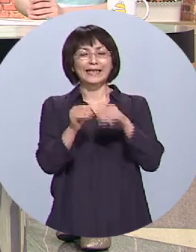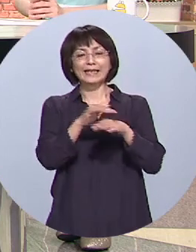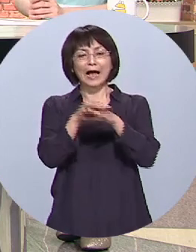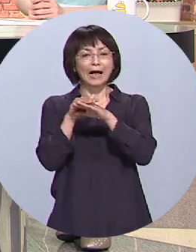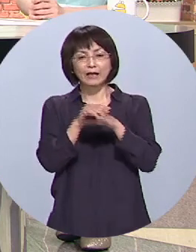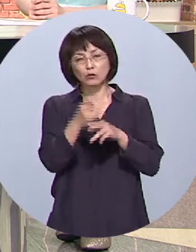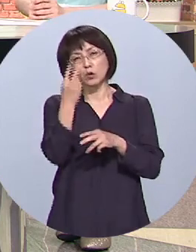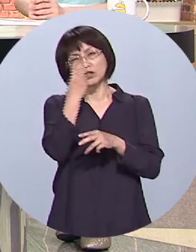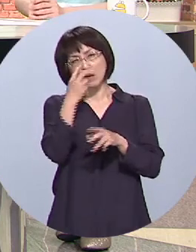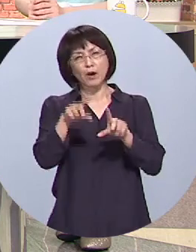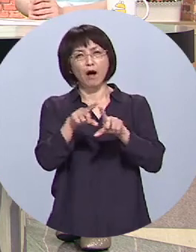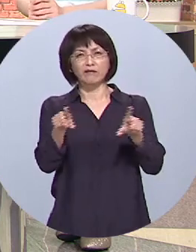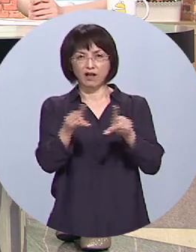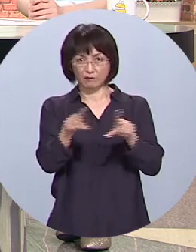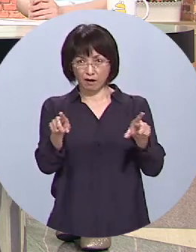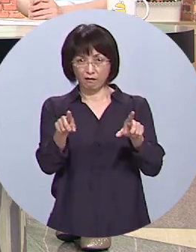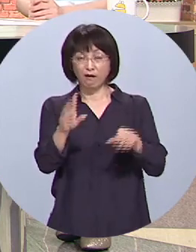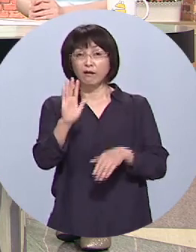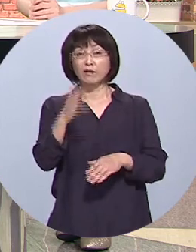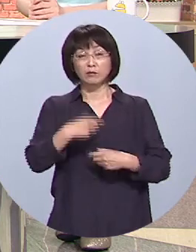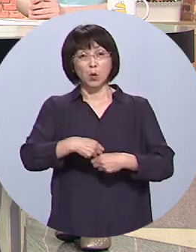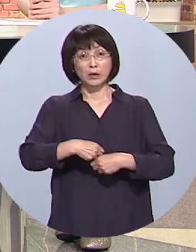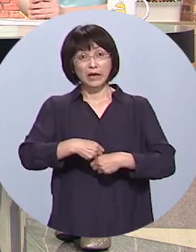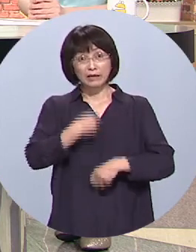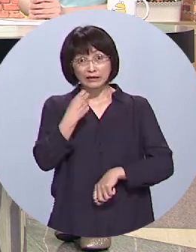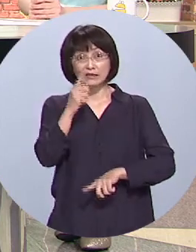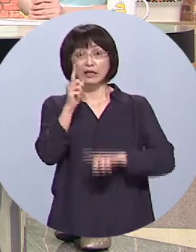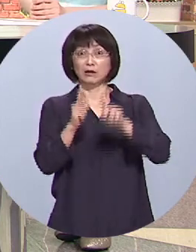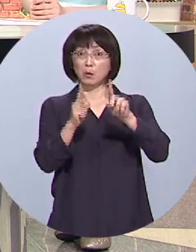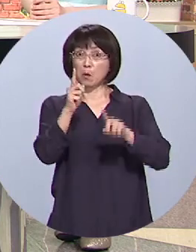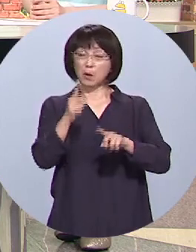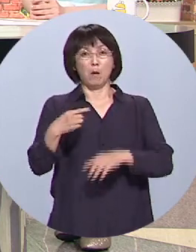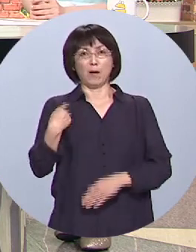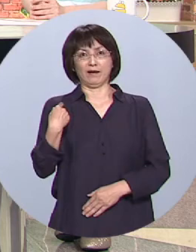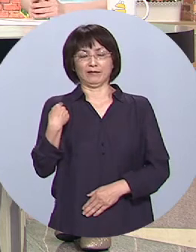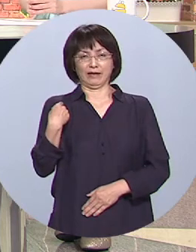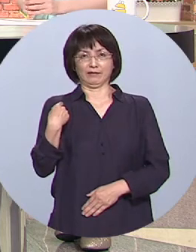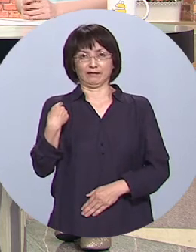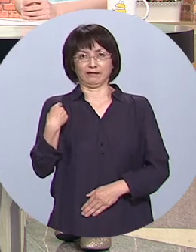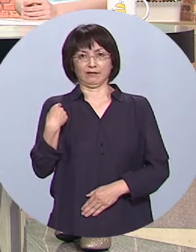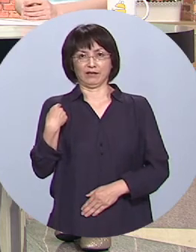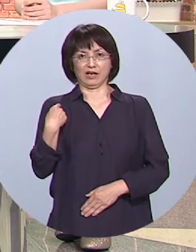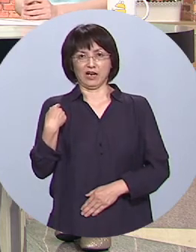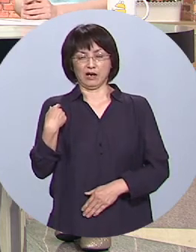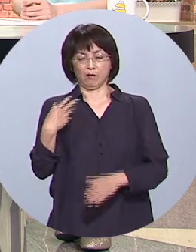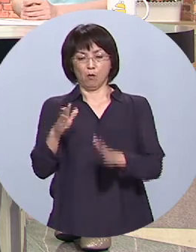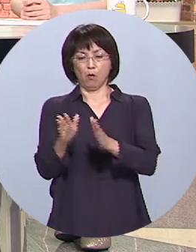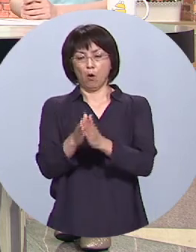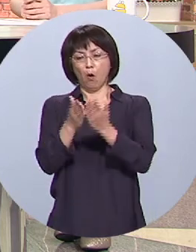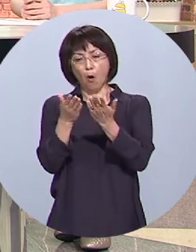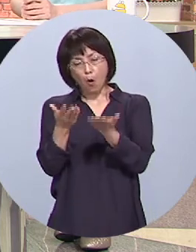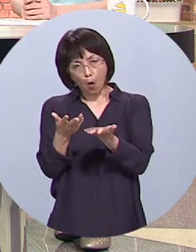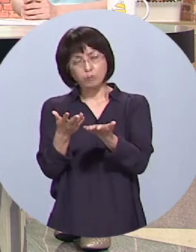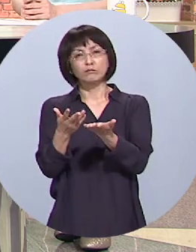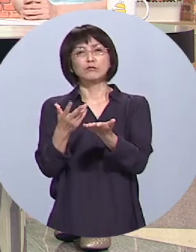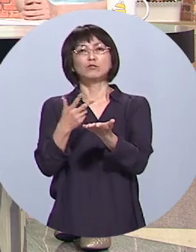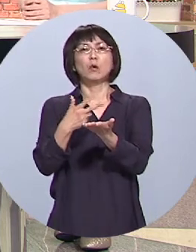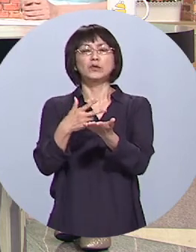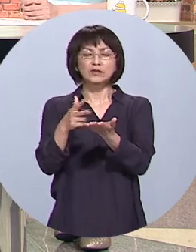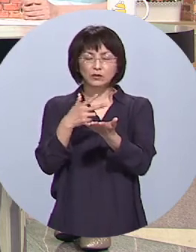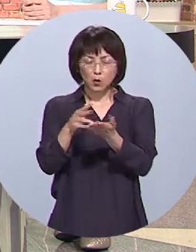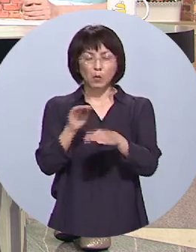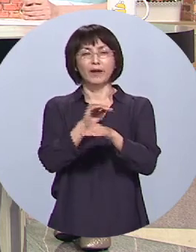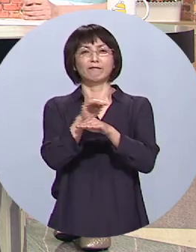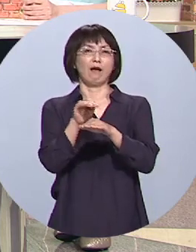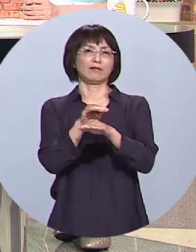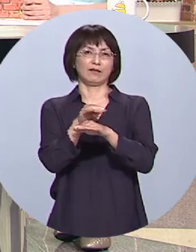手に入るけど、 それが本当に正しいのかってわからないしね。確かに活字の資料、いや大事だね。県立図書館がす